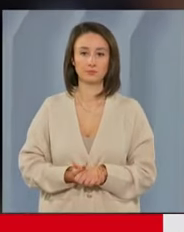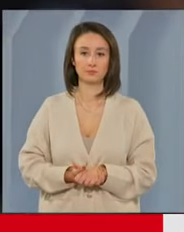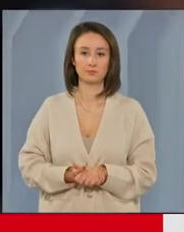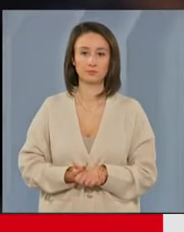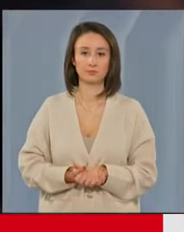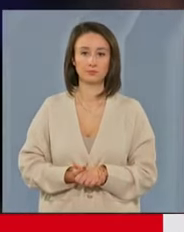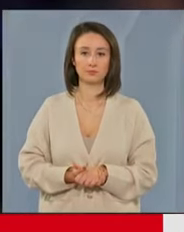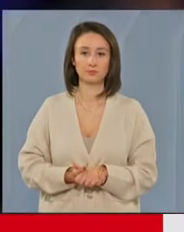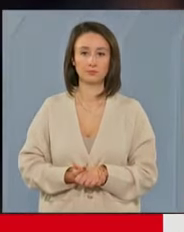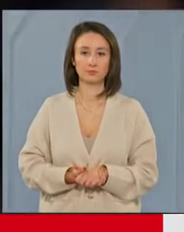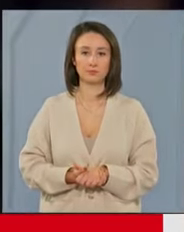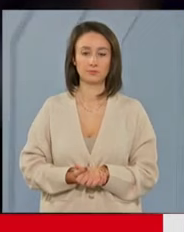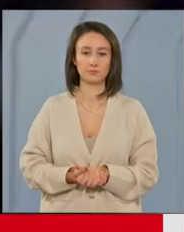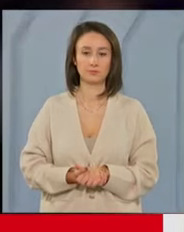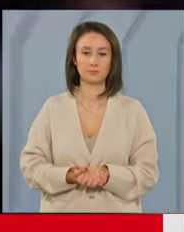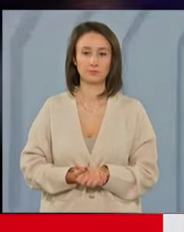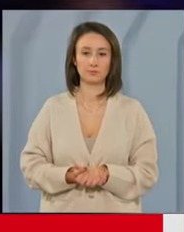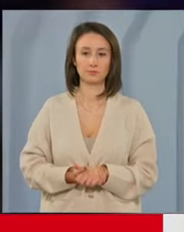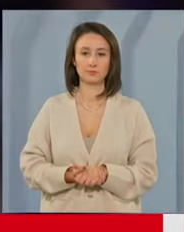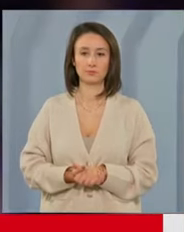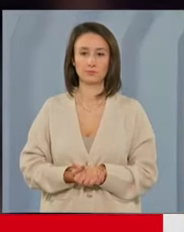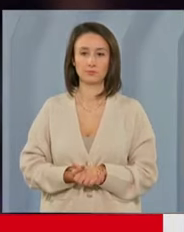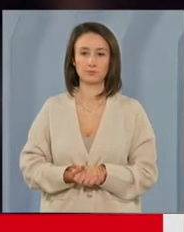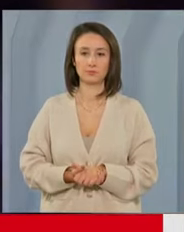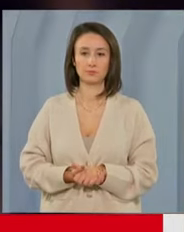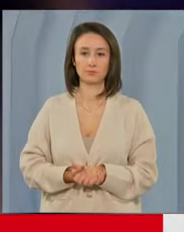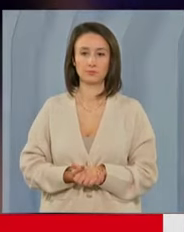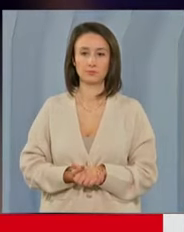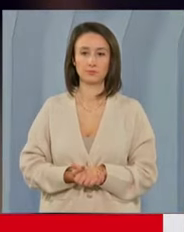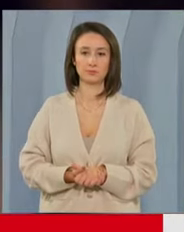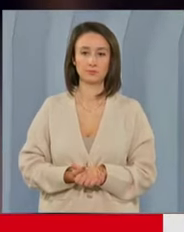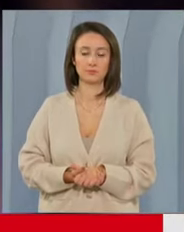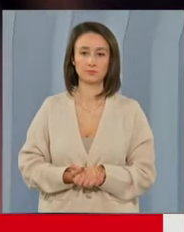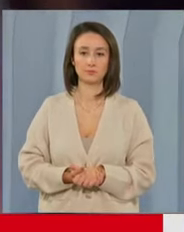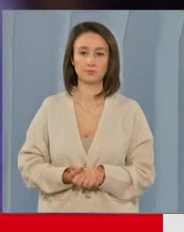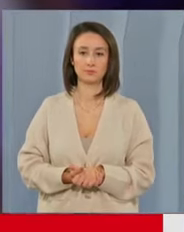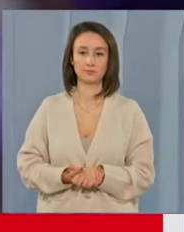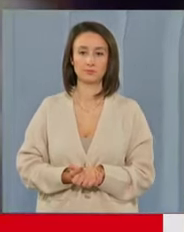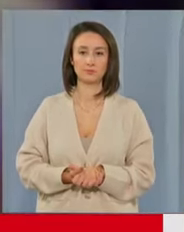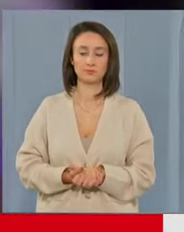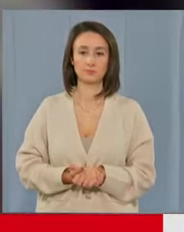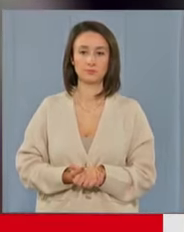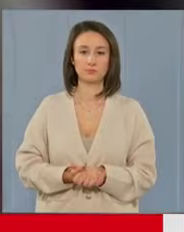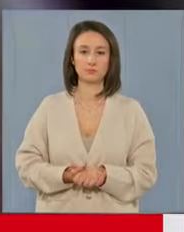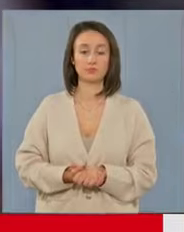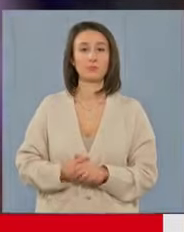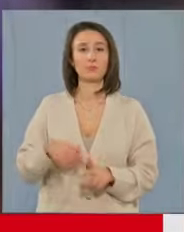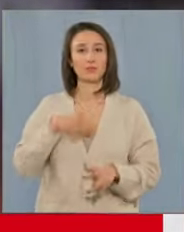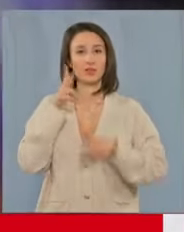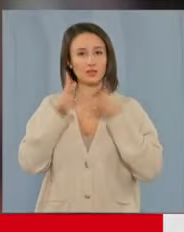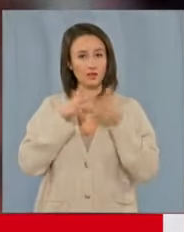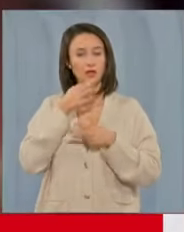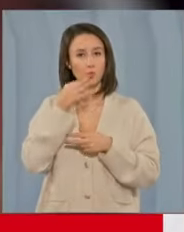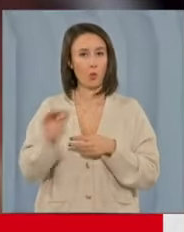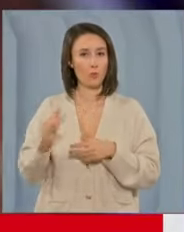mi-a luat porcii! Băi, hola, calmează-te! Nu mă calmez! Ce-ți ne spuni? Am 60 de ani! Haide, bă! Știu pe toți! Gata, calmează-te! Nu